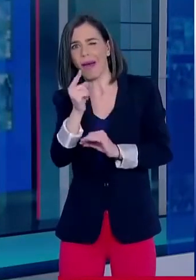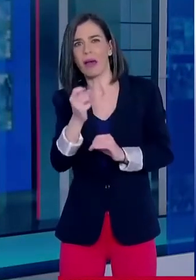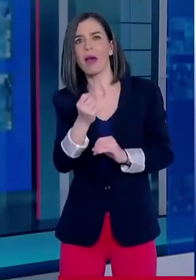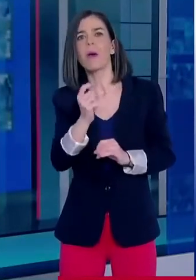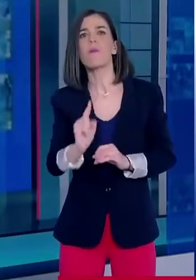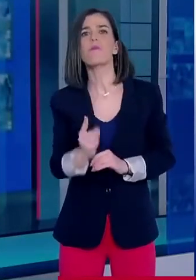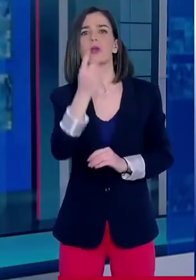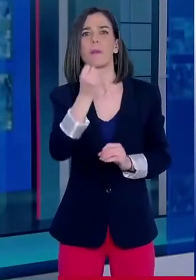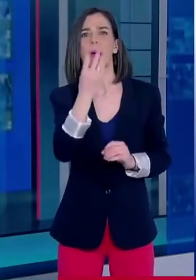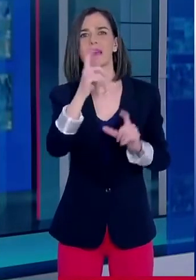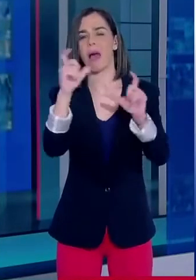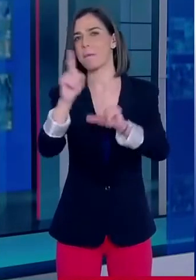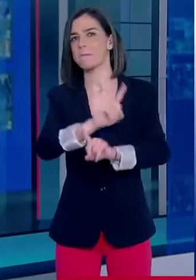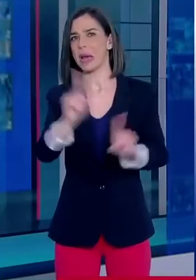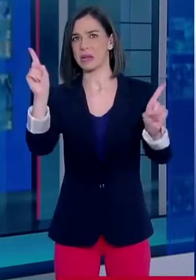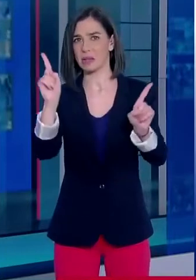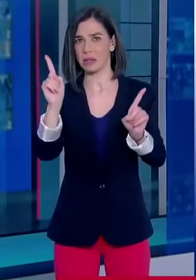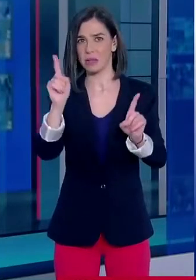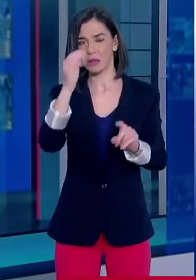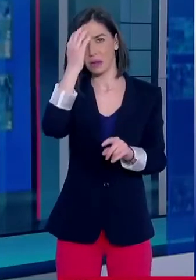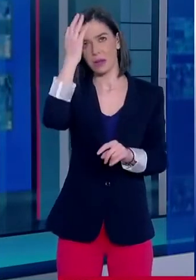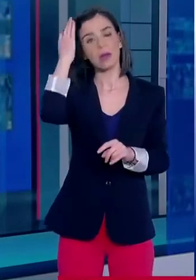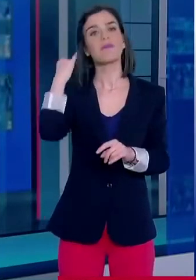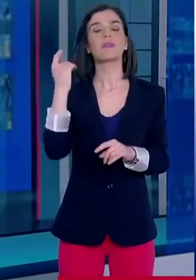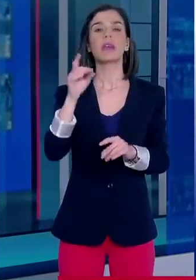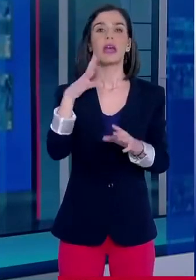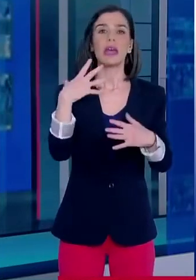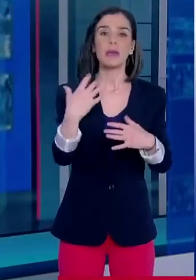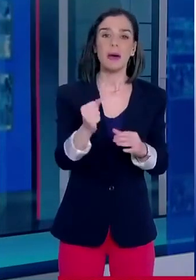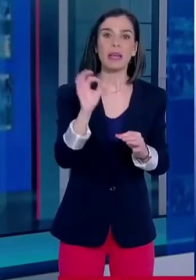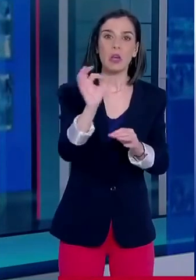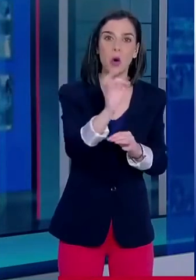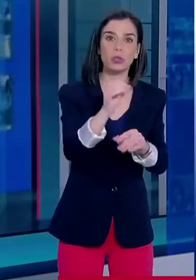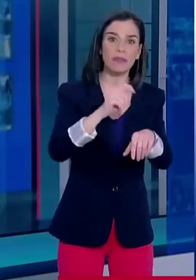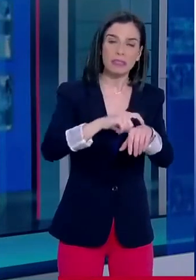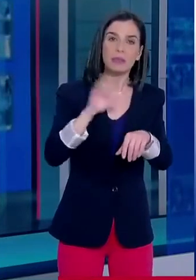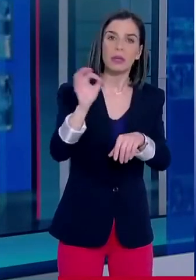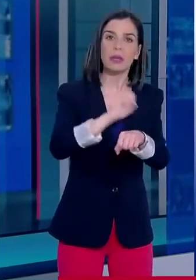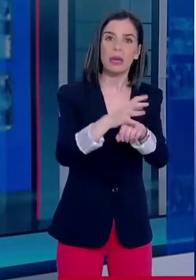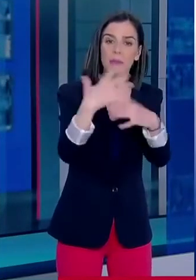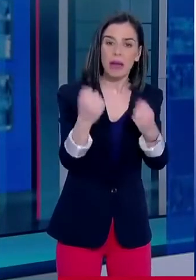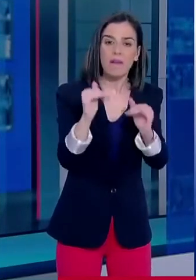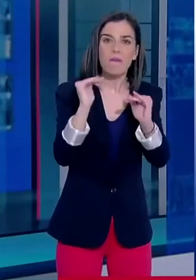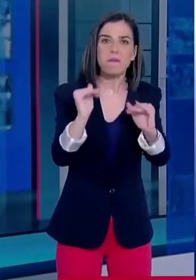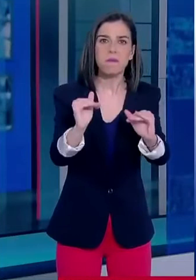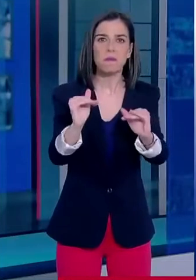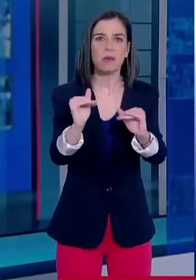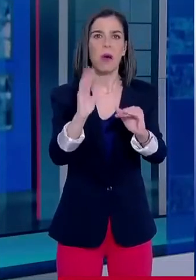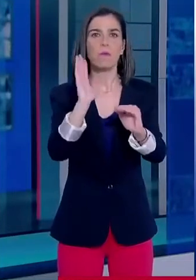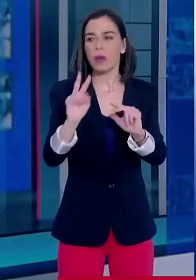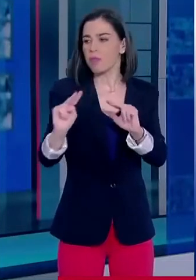Πρωτομαγιά. Η μετάδοση του ιού μπορεί να έχει εστιάσει πλέον σε συγκεκριμένους χώρους, όμως ο ιός είναι εδώ. Μπορεί να